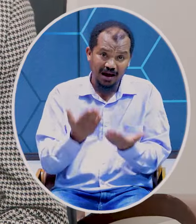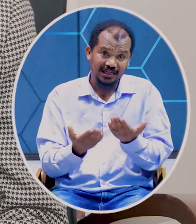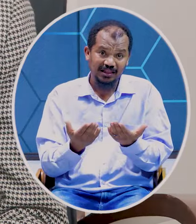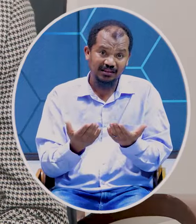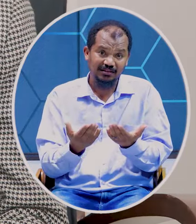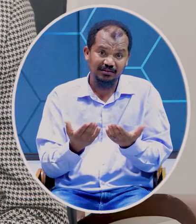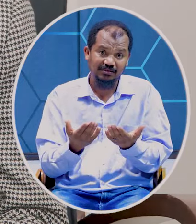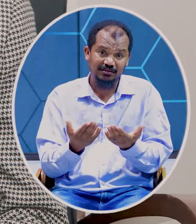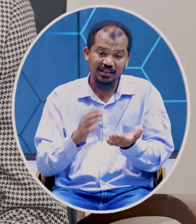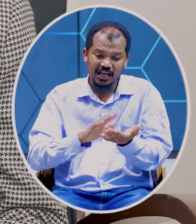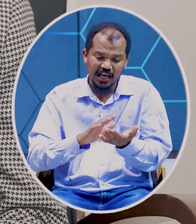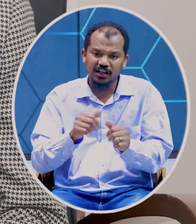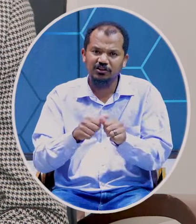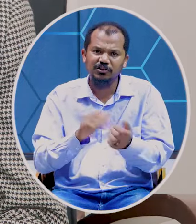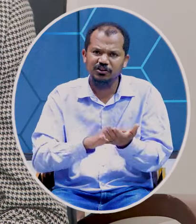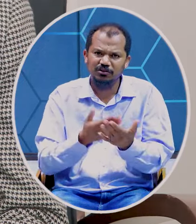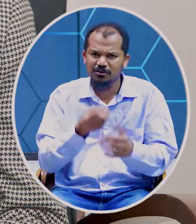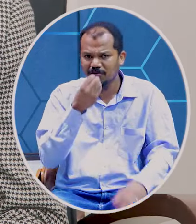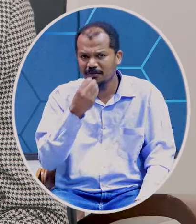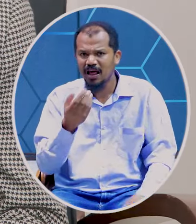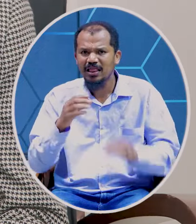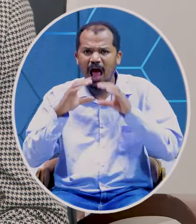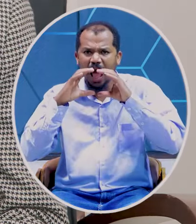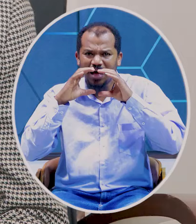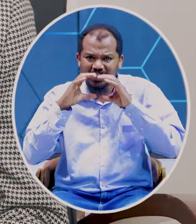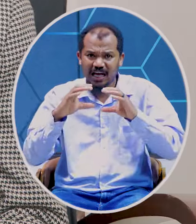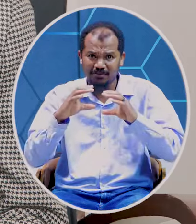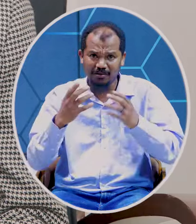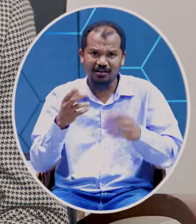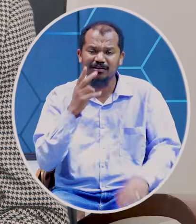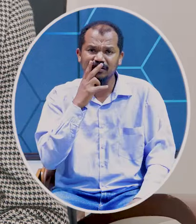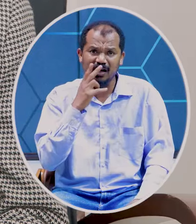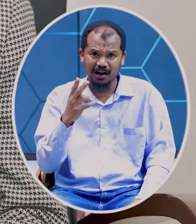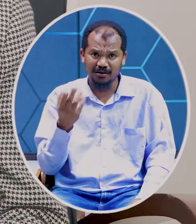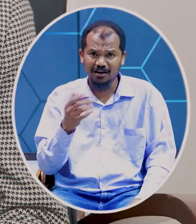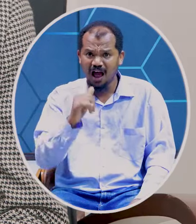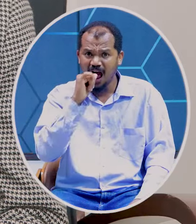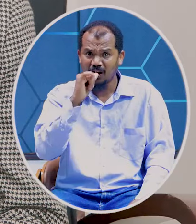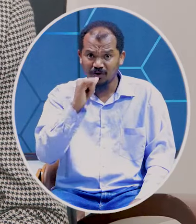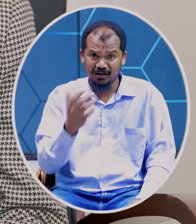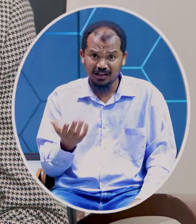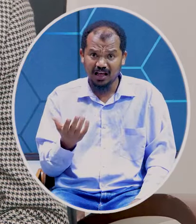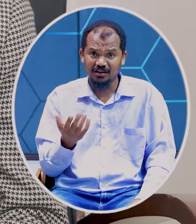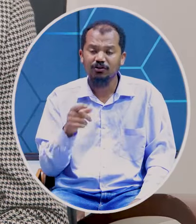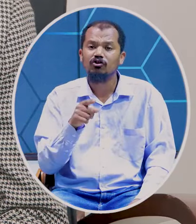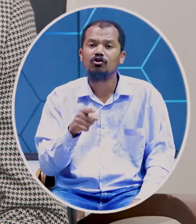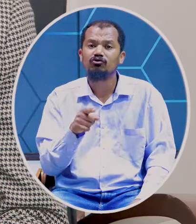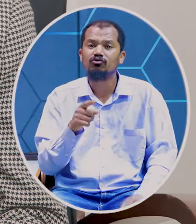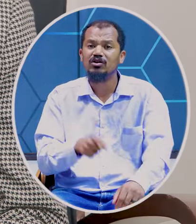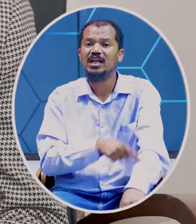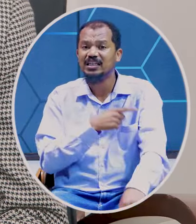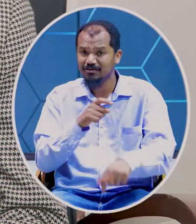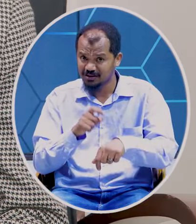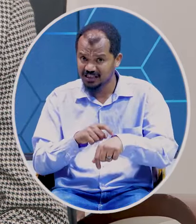ምናልባትም ተጠበሱ ድንች ጥብስ መብላት በርገር መብላት ሲጋራ ማጨስ አልኮል መጠጣት ይነሱ